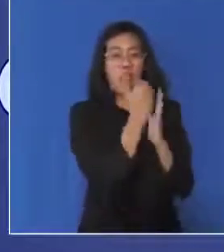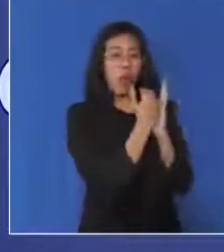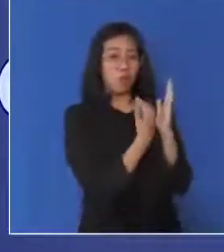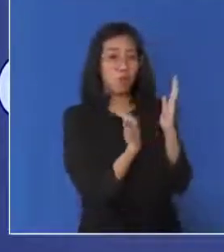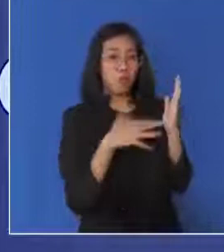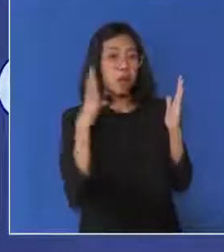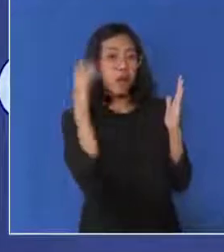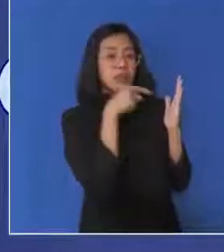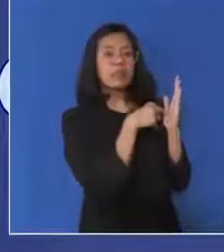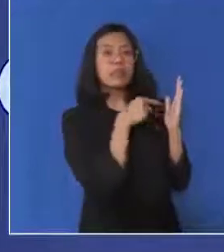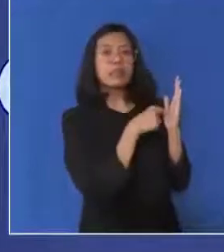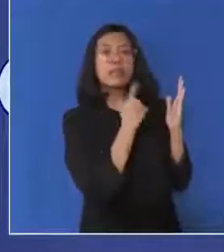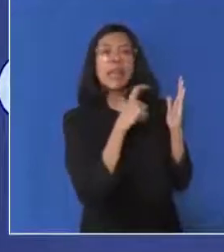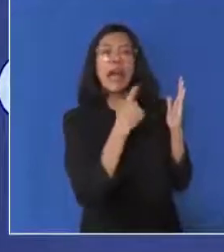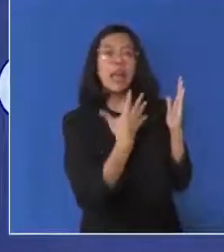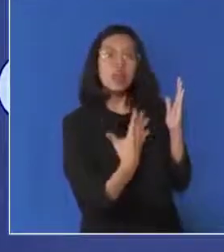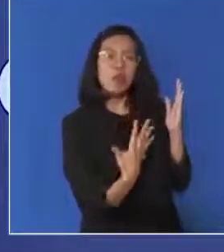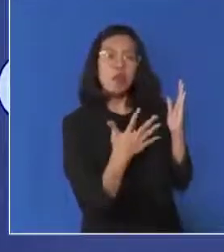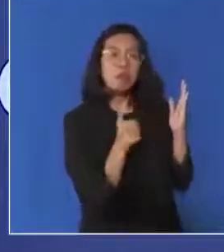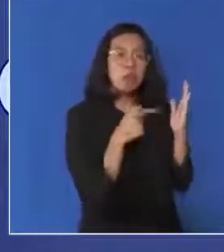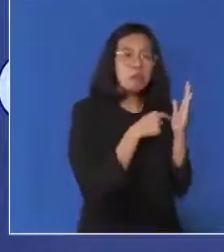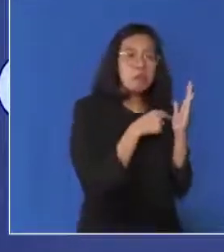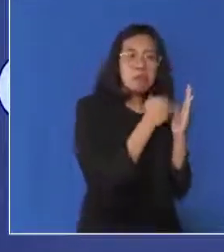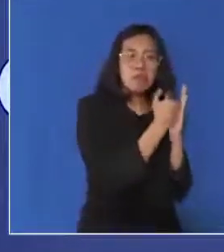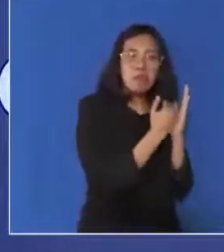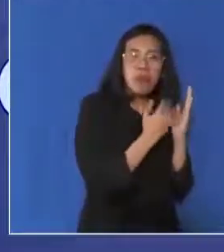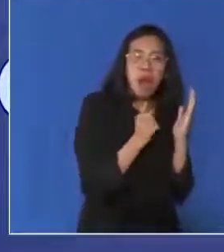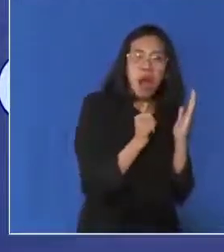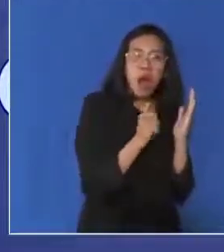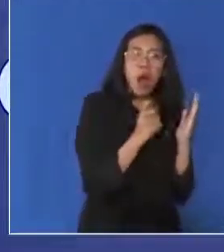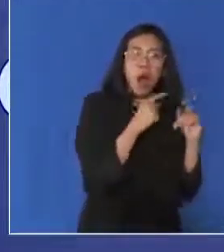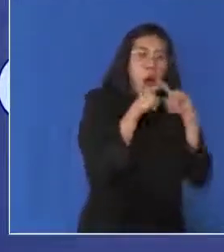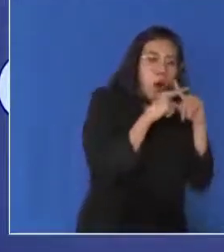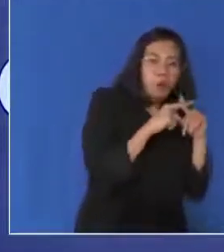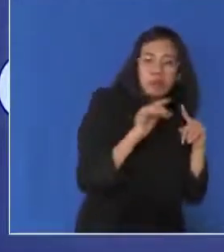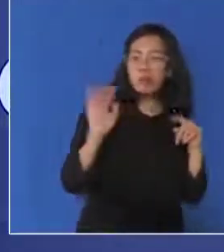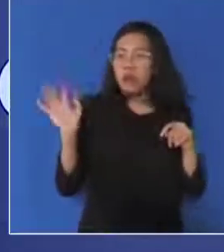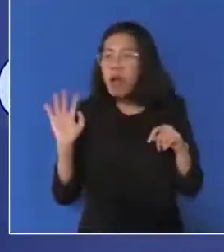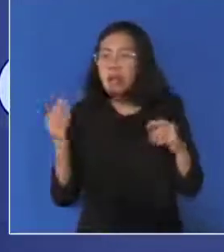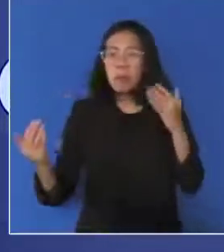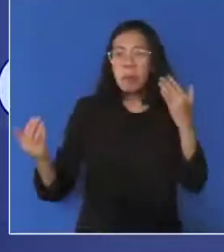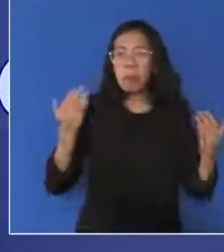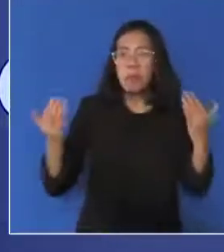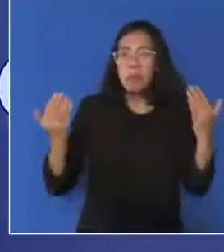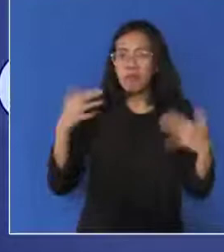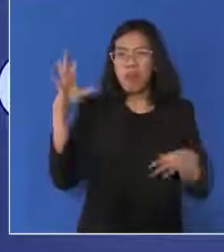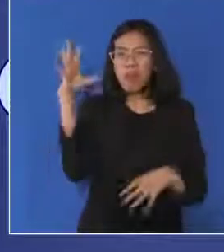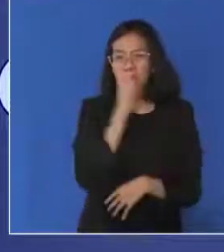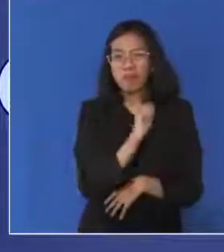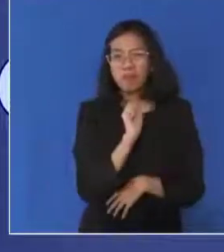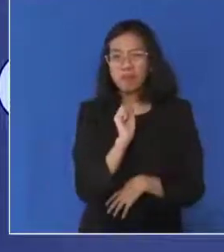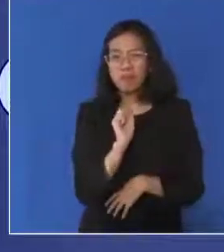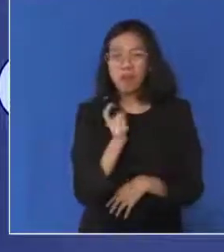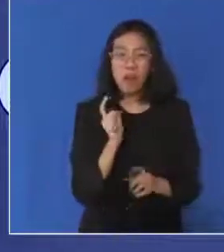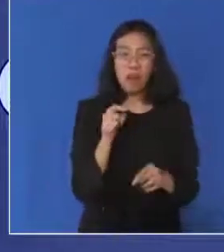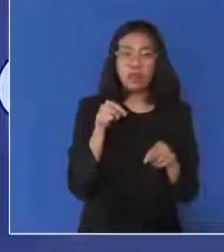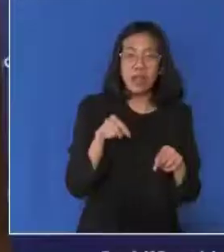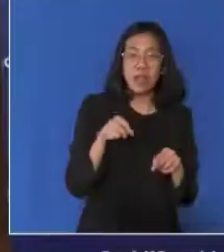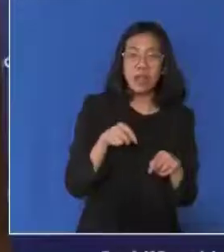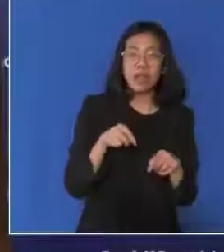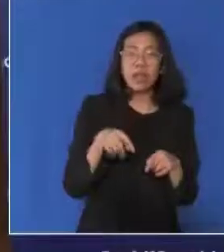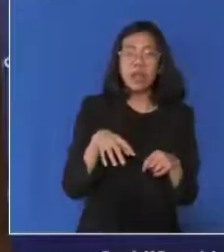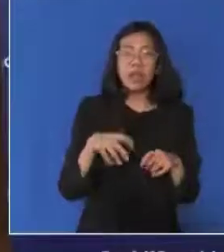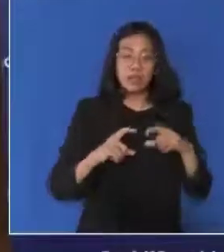kita sudah tahu cara-caranya bagaimana membedakan mana hoc yang menang bukankan kita tahu kalau literasi digital di